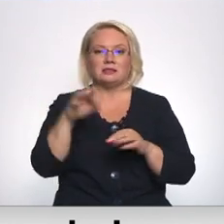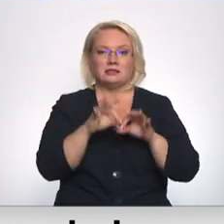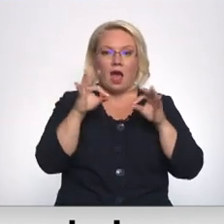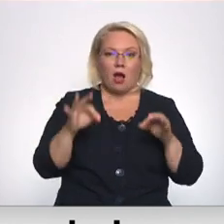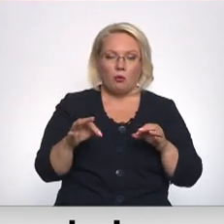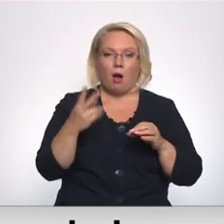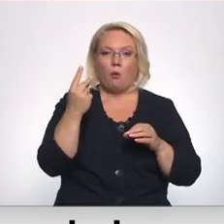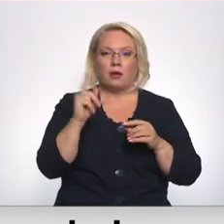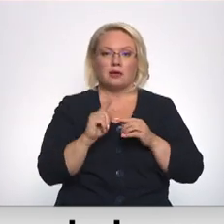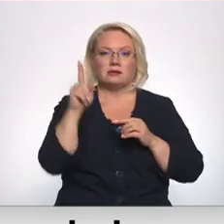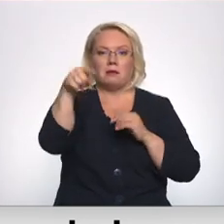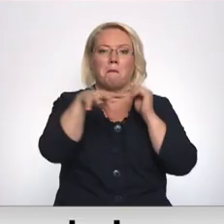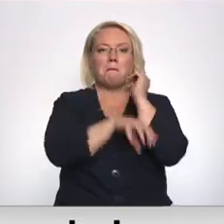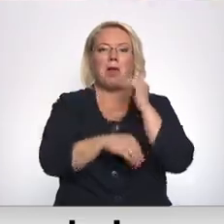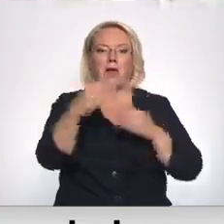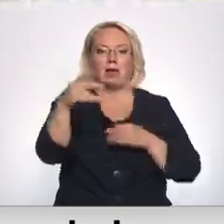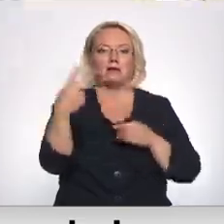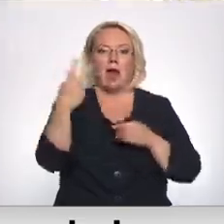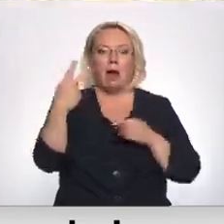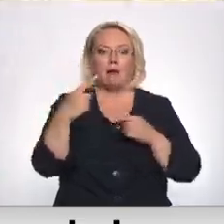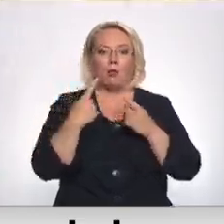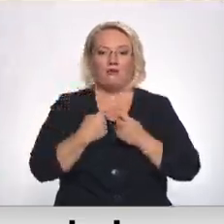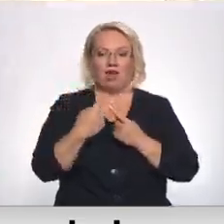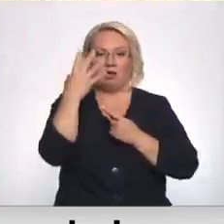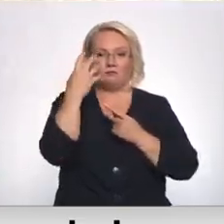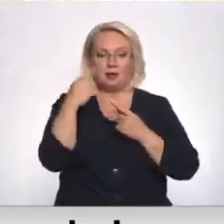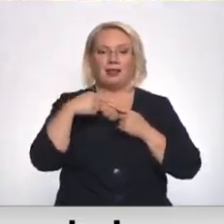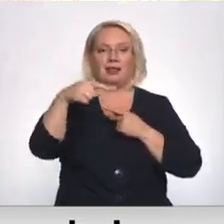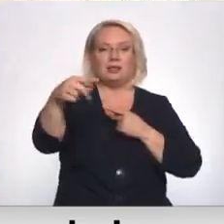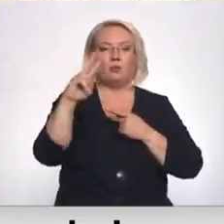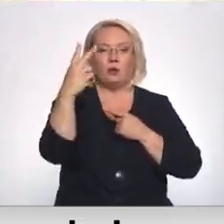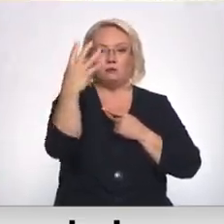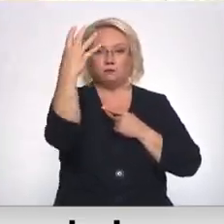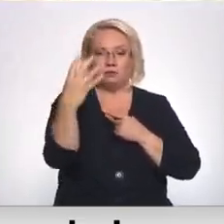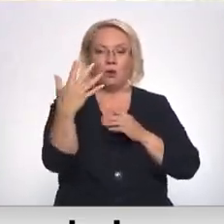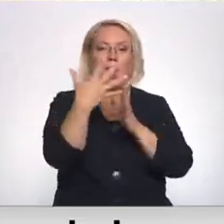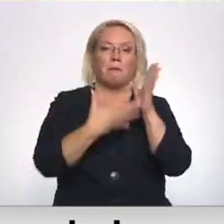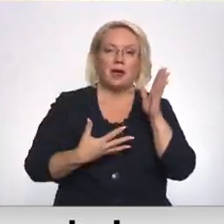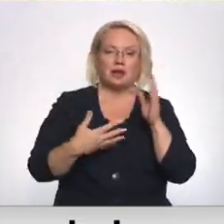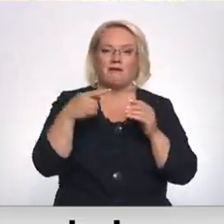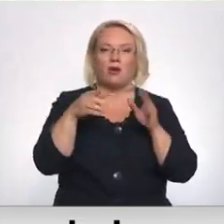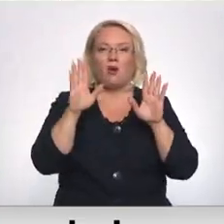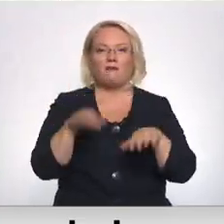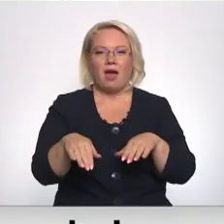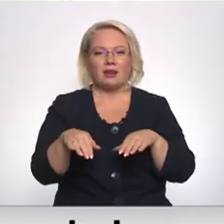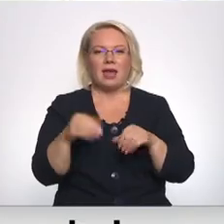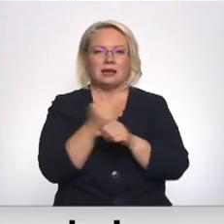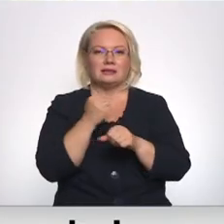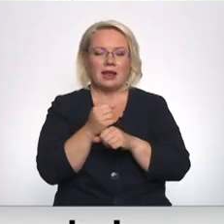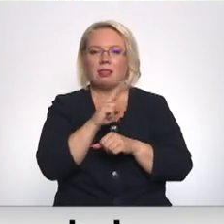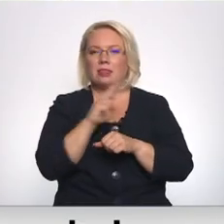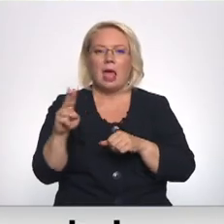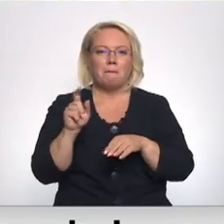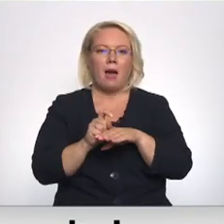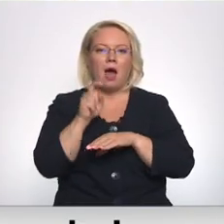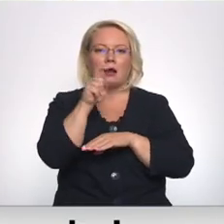otrs beigās. Abi radari fiksēs laiku, kurā automašīna šķērsojas posmu un aprēķinās, vai to varēja izdarīt, nepārkāpjot atļauto